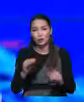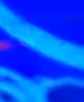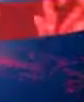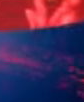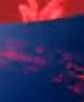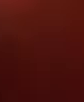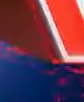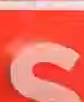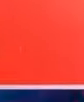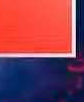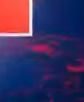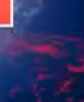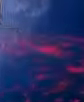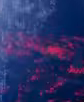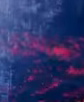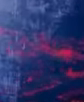болсын.